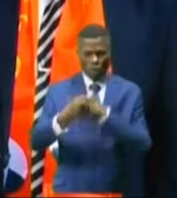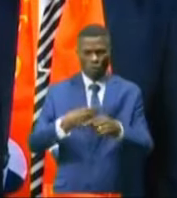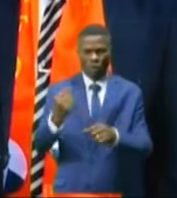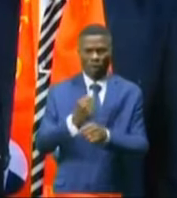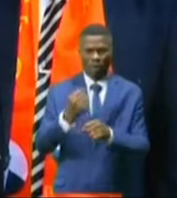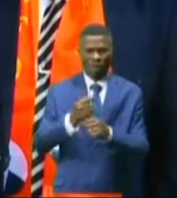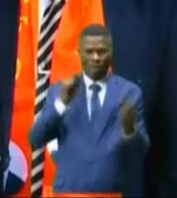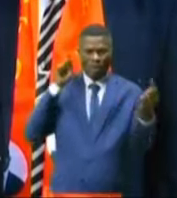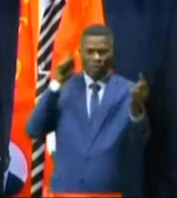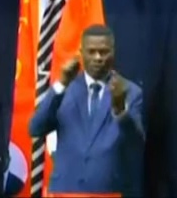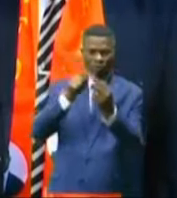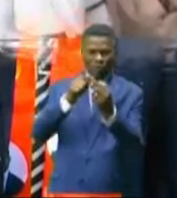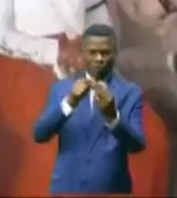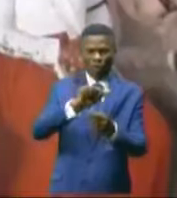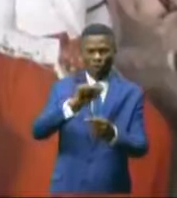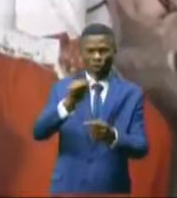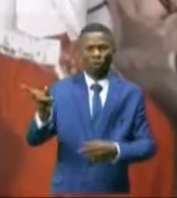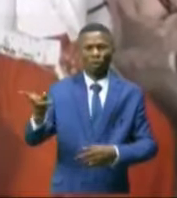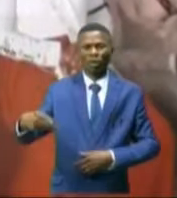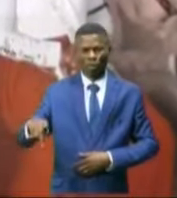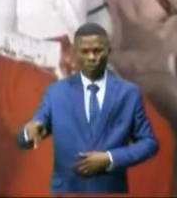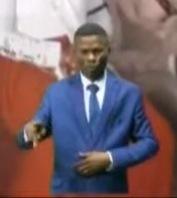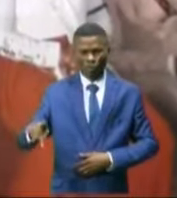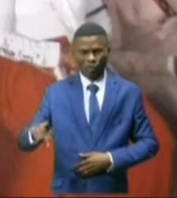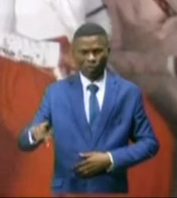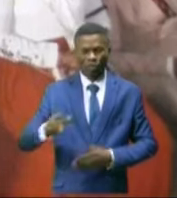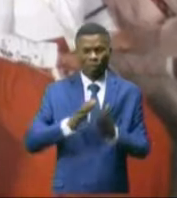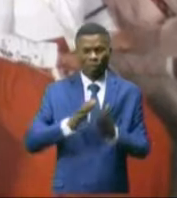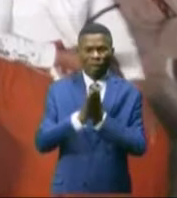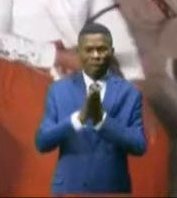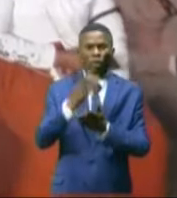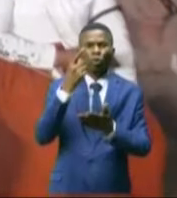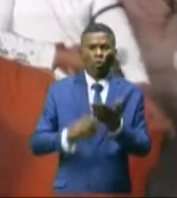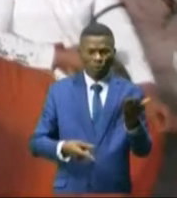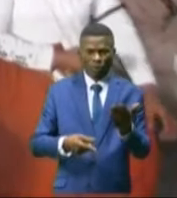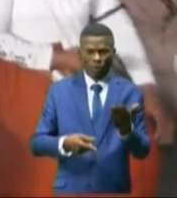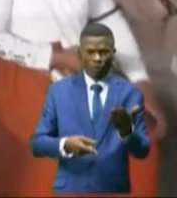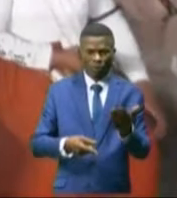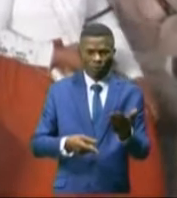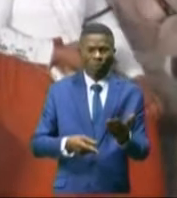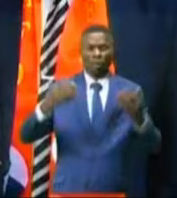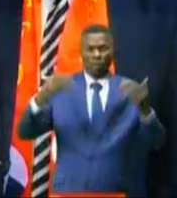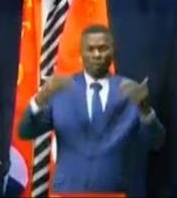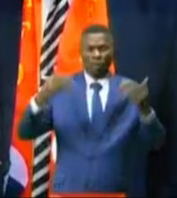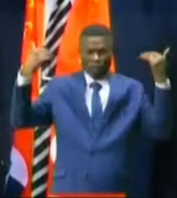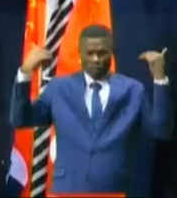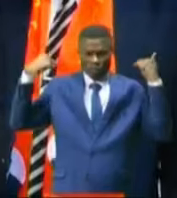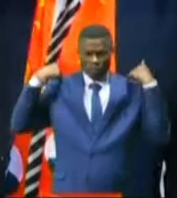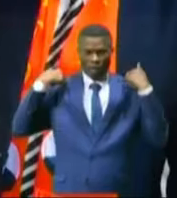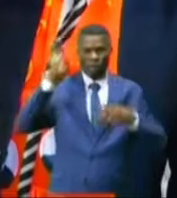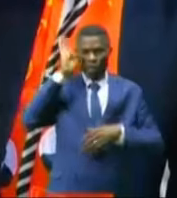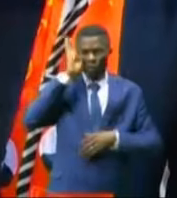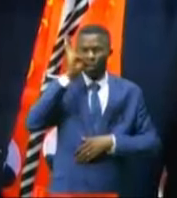vers d'autres provinces. Le souhait est que notre morale,